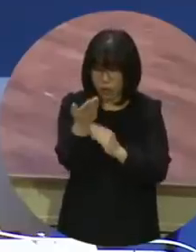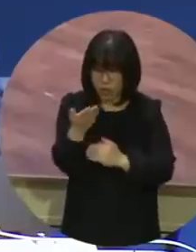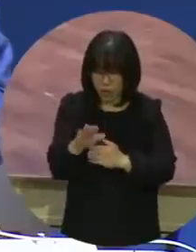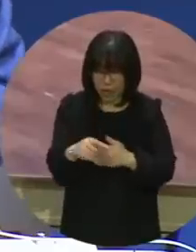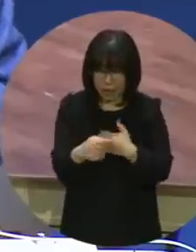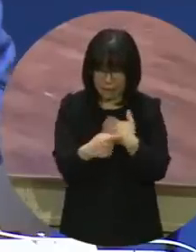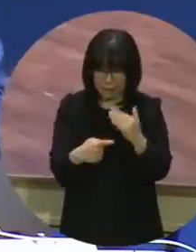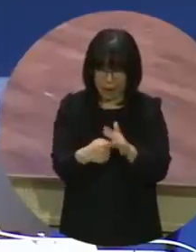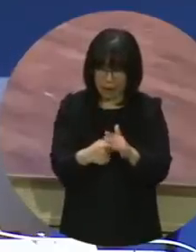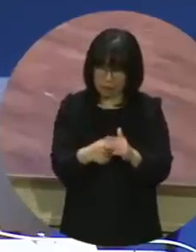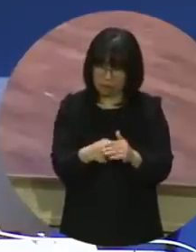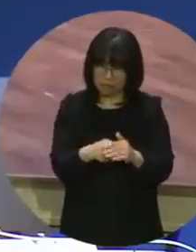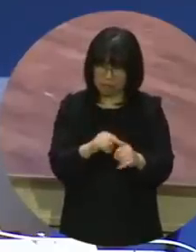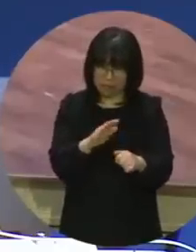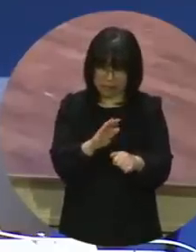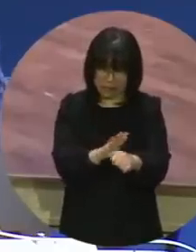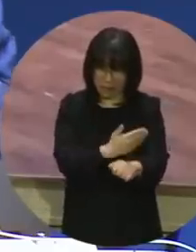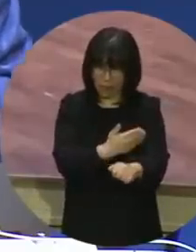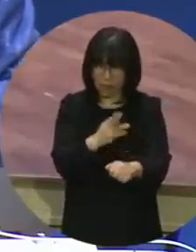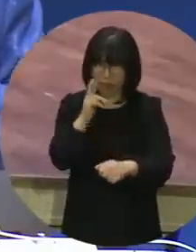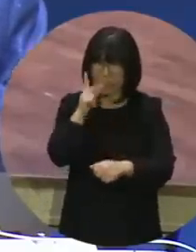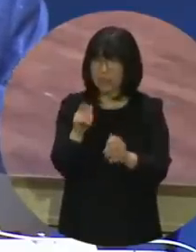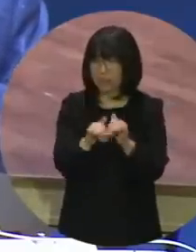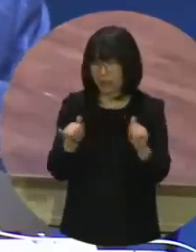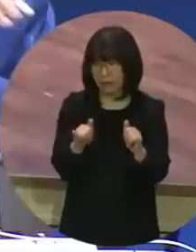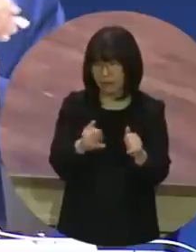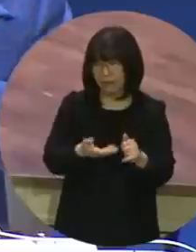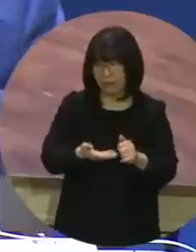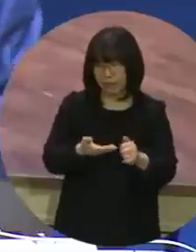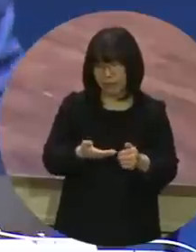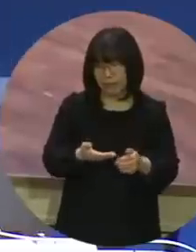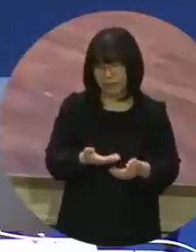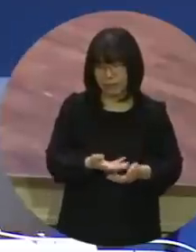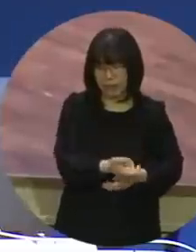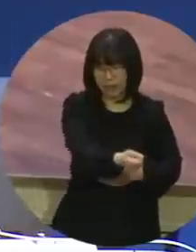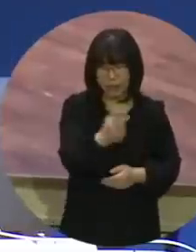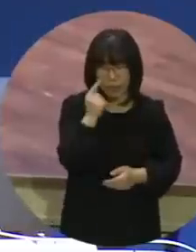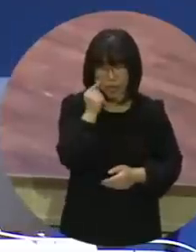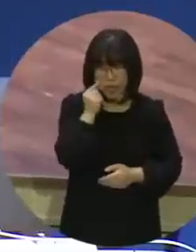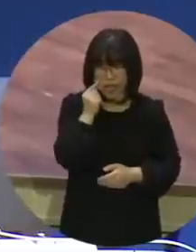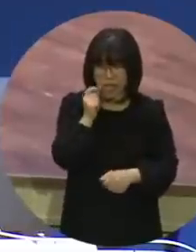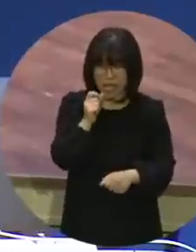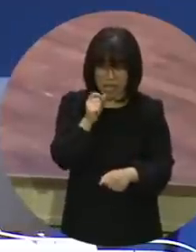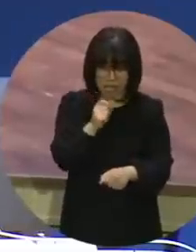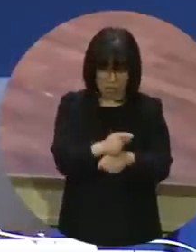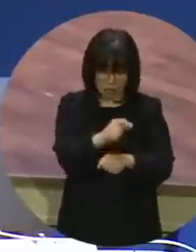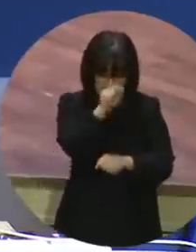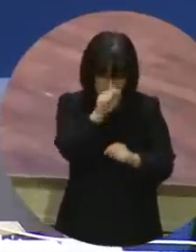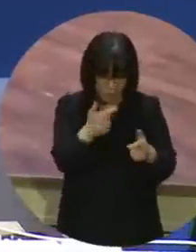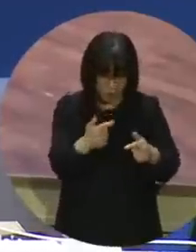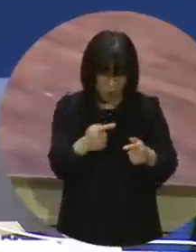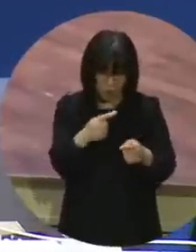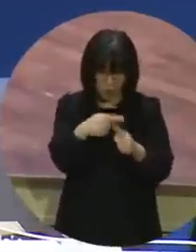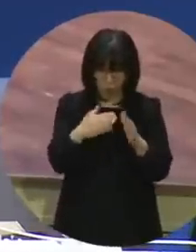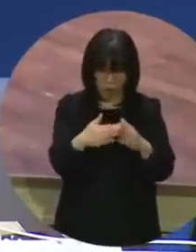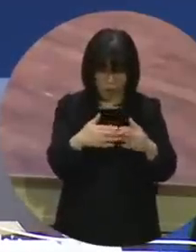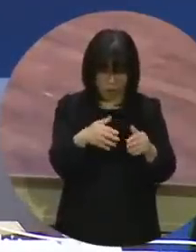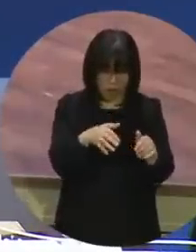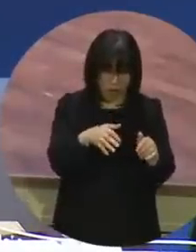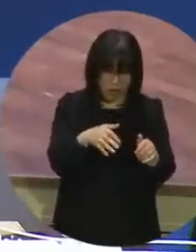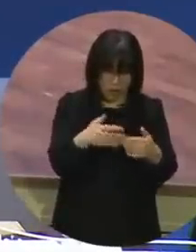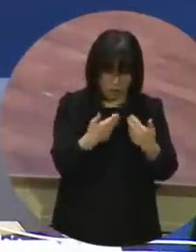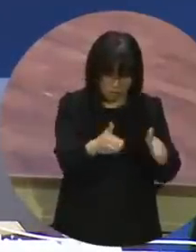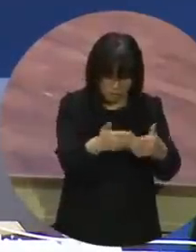못 받아요. 나는 평생 지나간 사람 본 거예요. 성질이 더럽다든가, 교회 가서 물을 일으킨다든가, 부신앙한다든가,